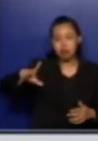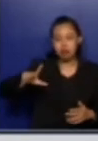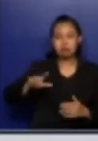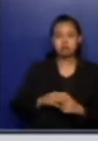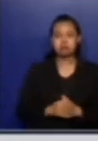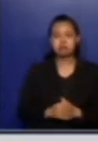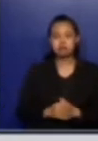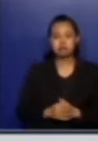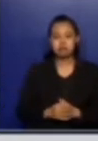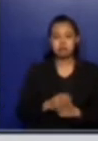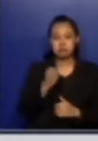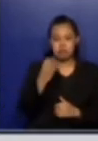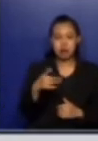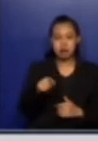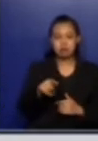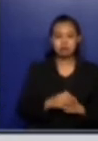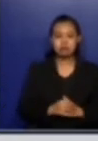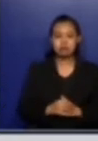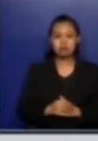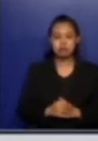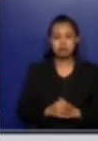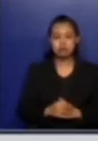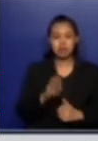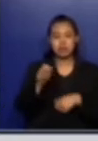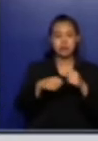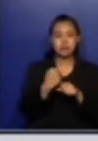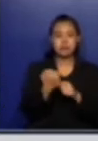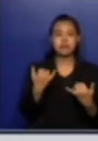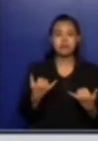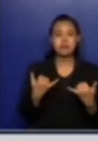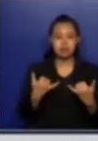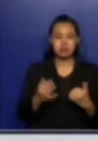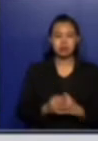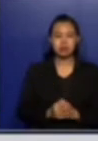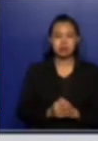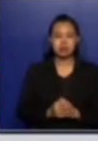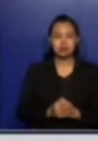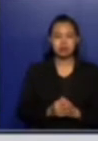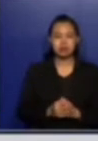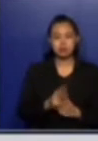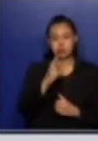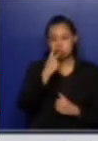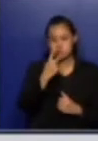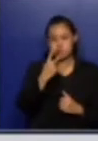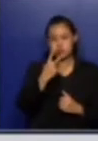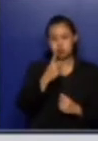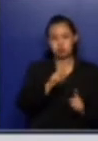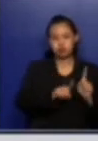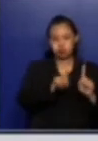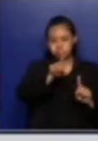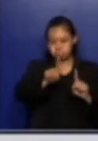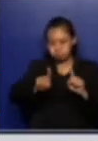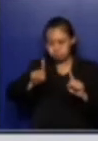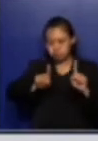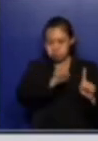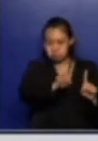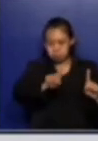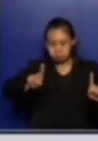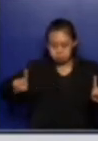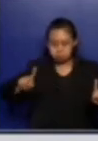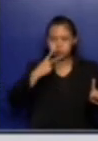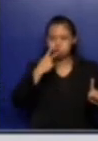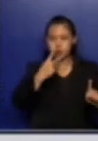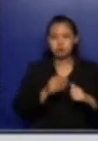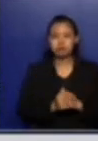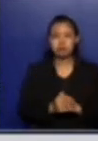ครับในปีนี้นะครับจะเห็นว่าแท่งกราฟที่เห็นนี่นะครับทุกปีนะครับท่านกู้ด้ว